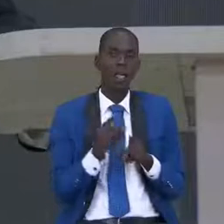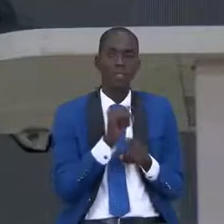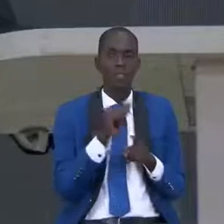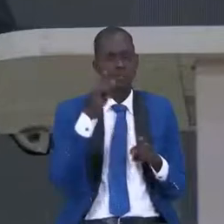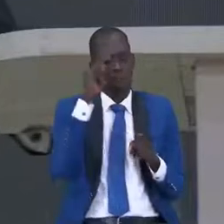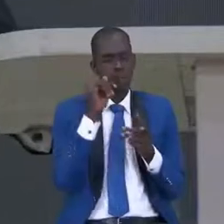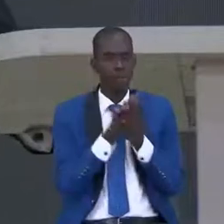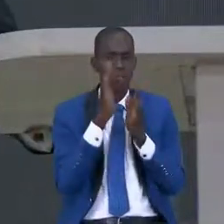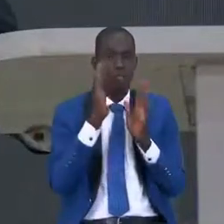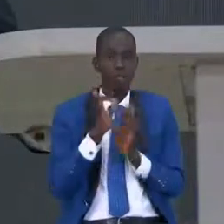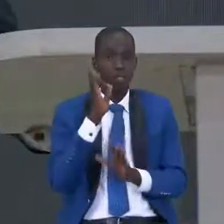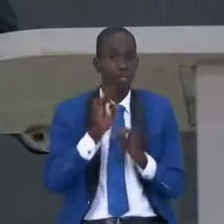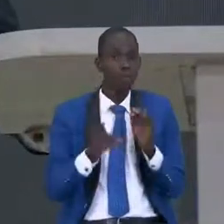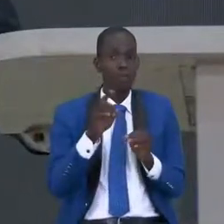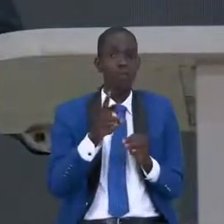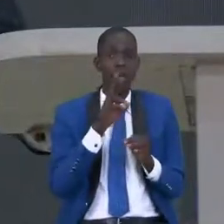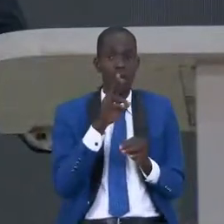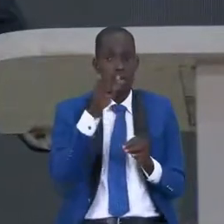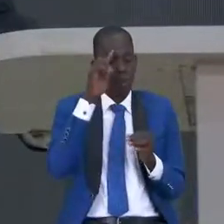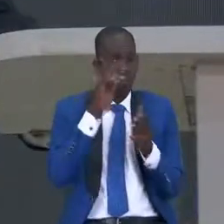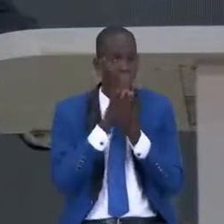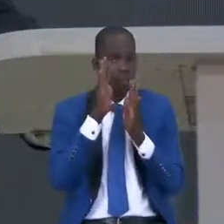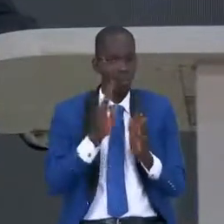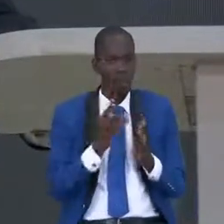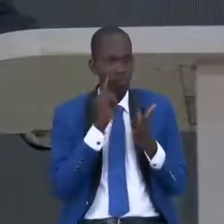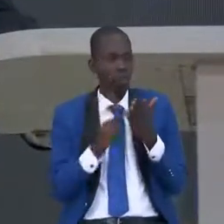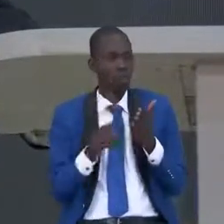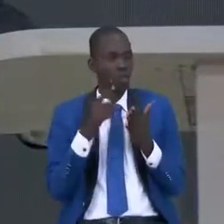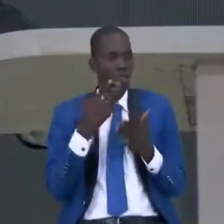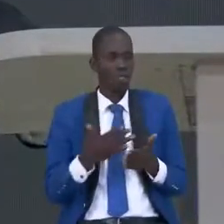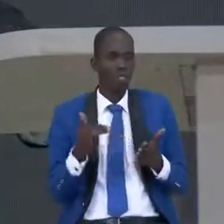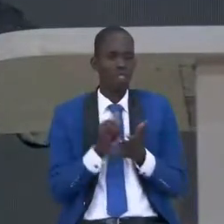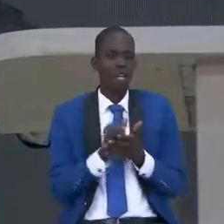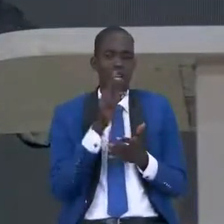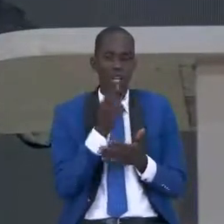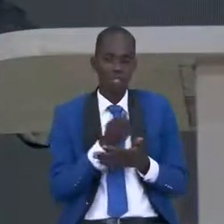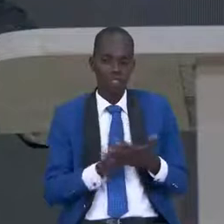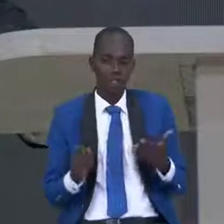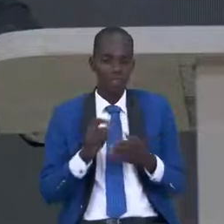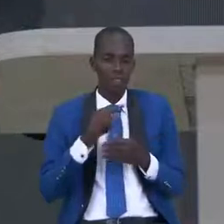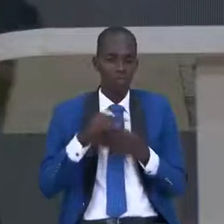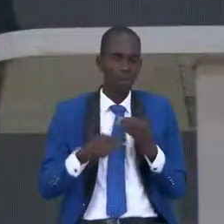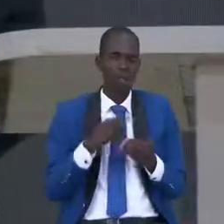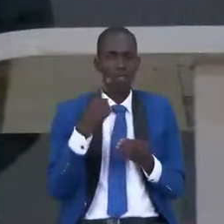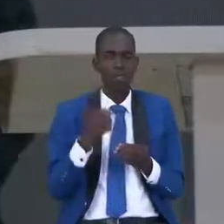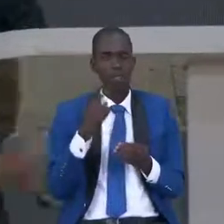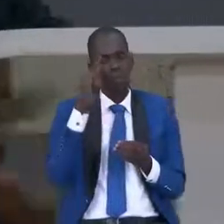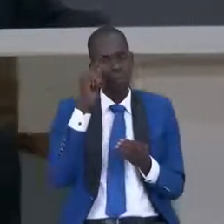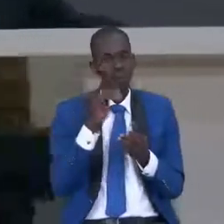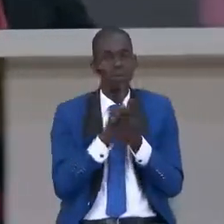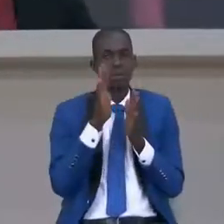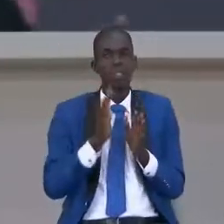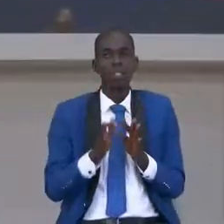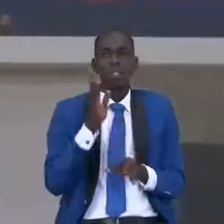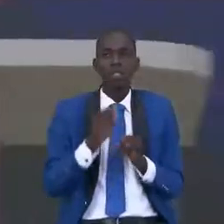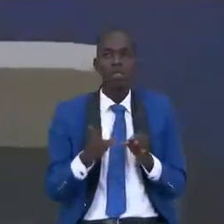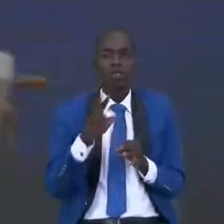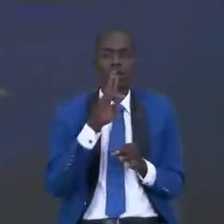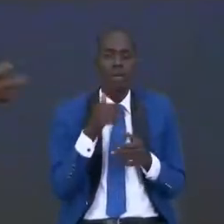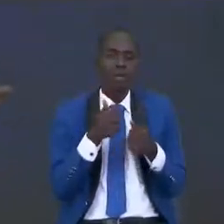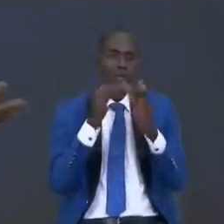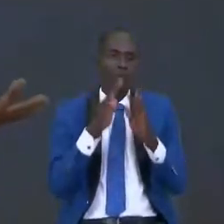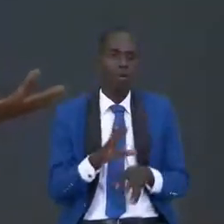croyant, examine les choses qui ont été écrites te concernant le croyant. Si tu es celui